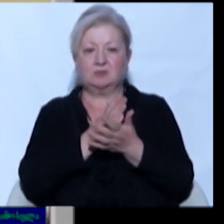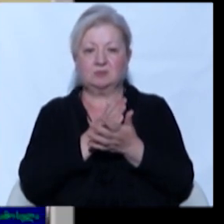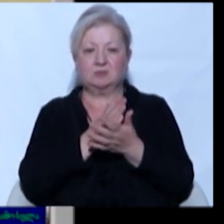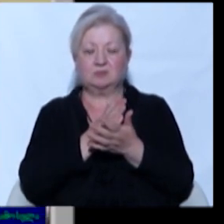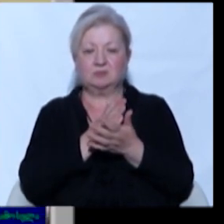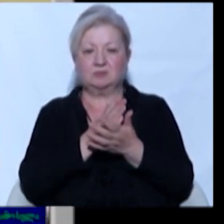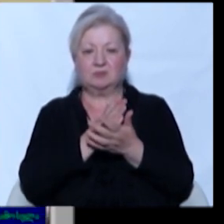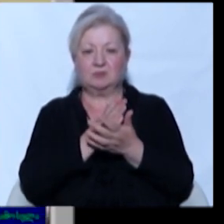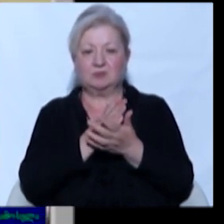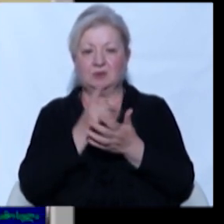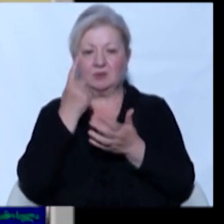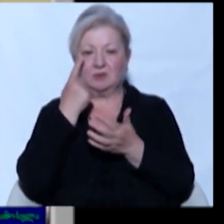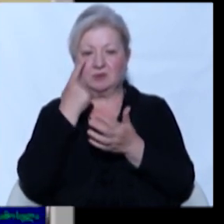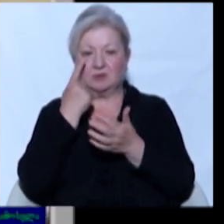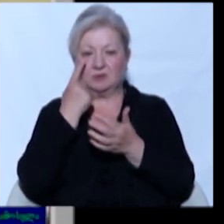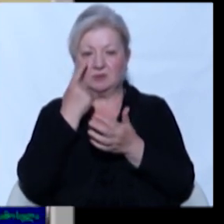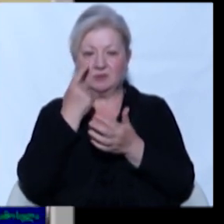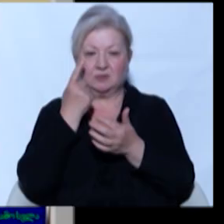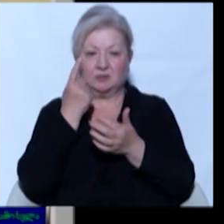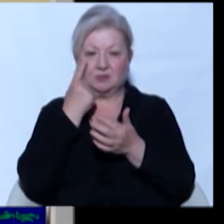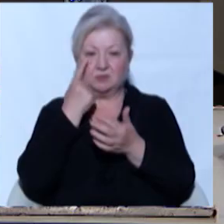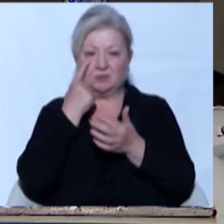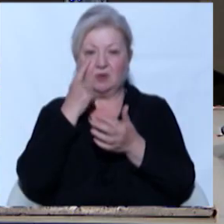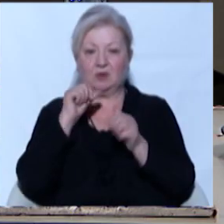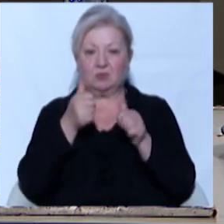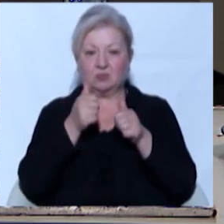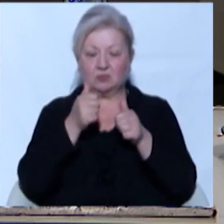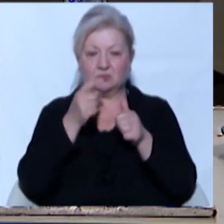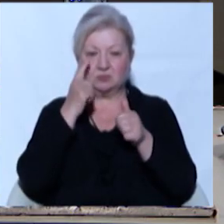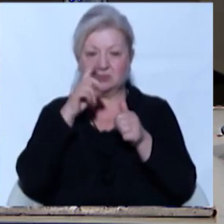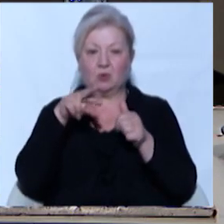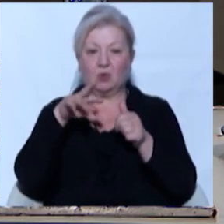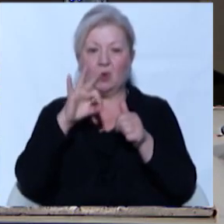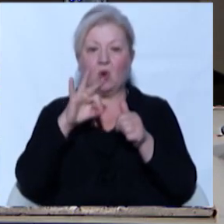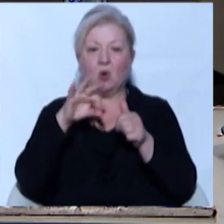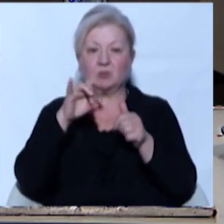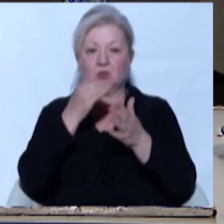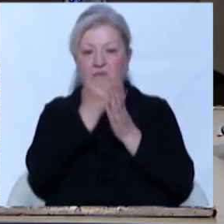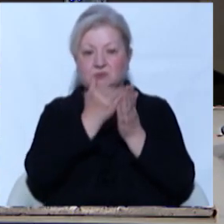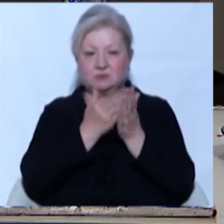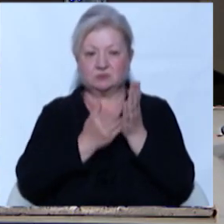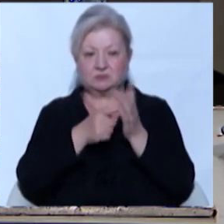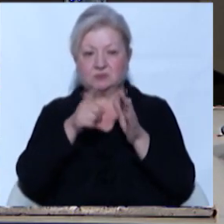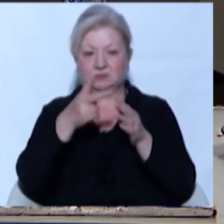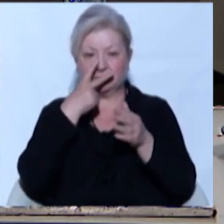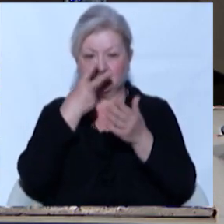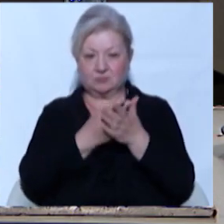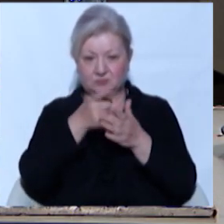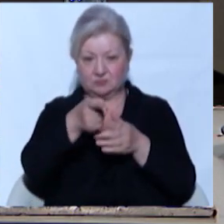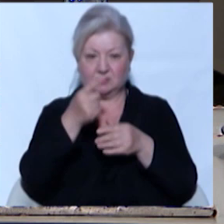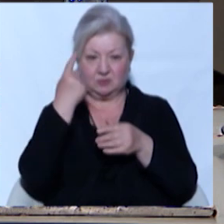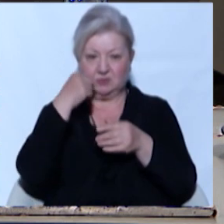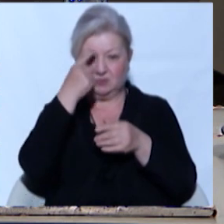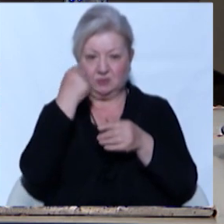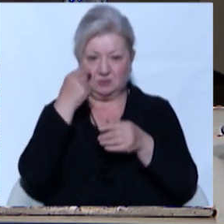თვალი, როგორც ოპტიკური სისტემა. ამ შემთხვევაში თვალის ორ ნაწილზე ვისაუბრებთ, რაც ამ